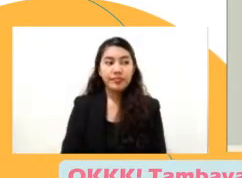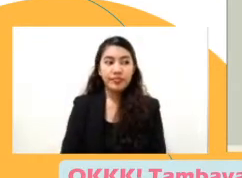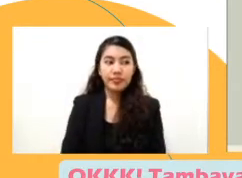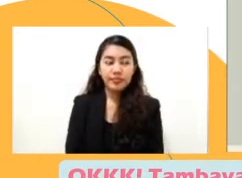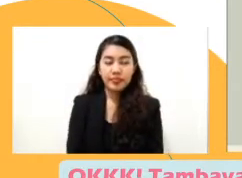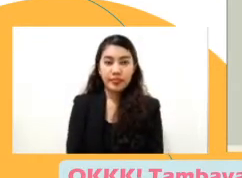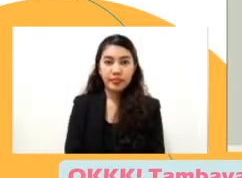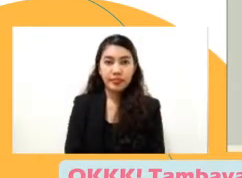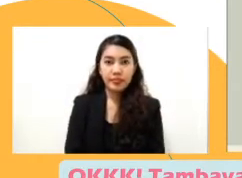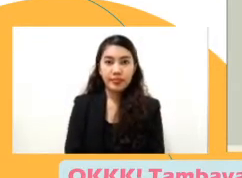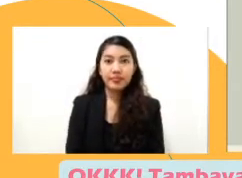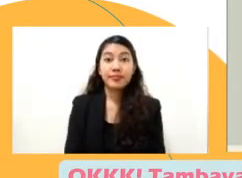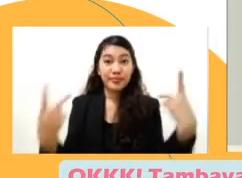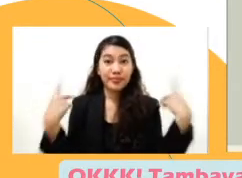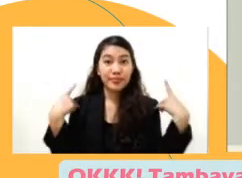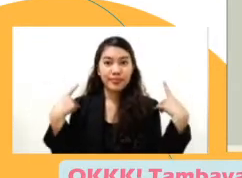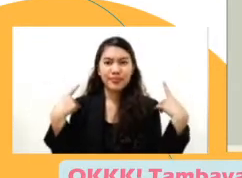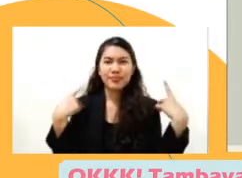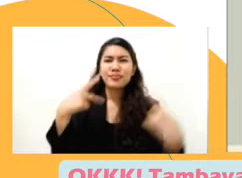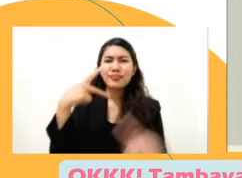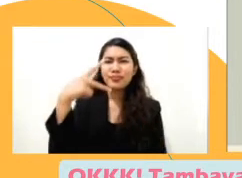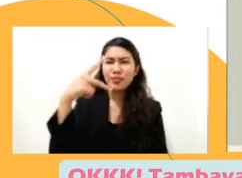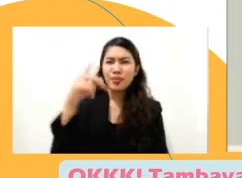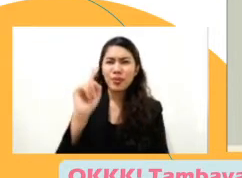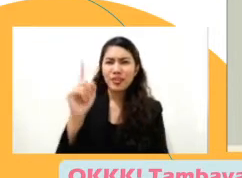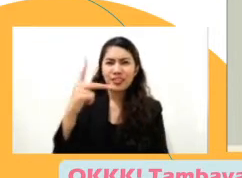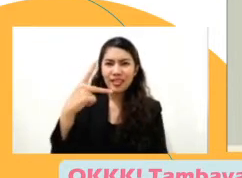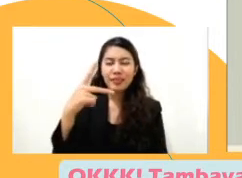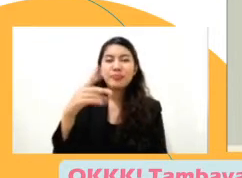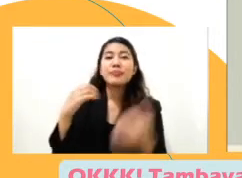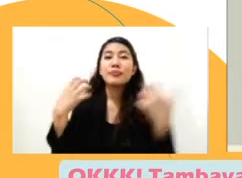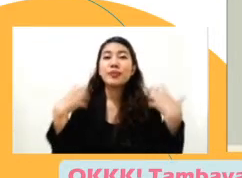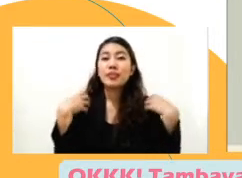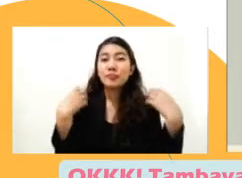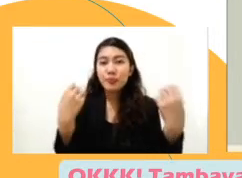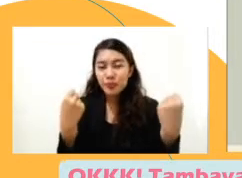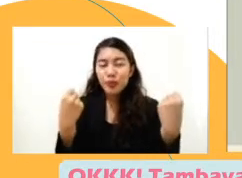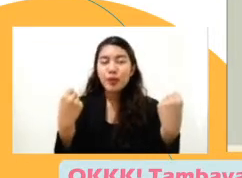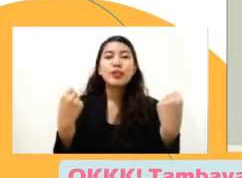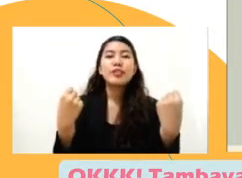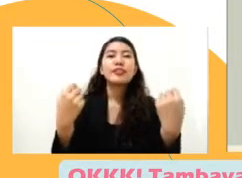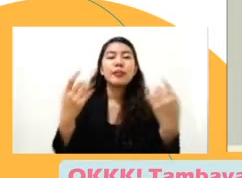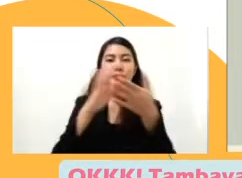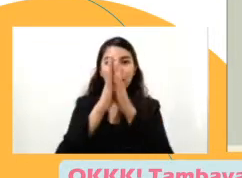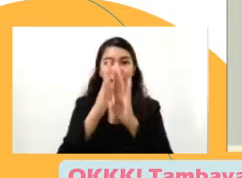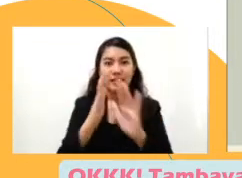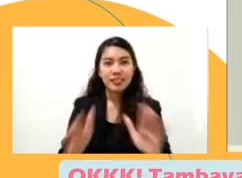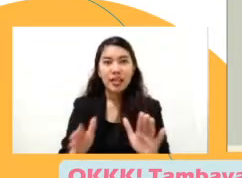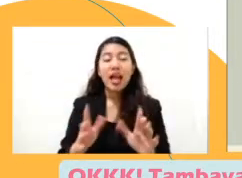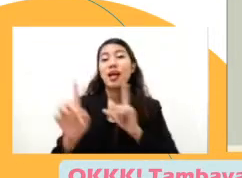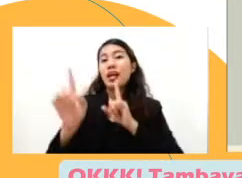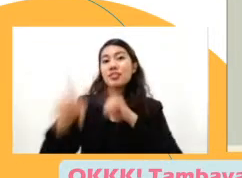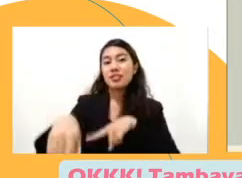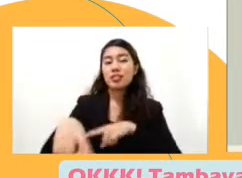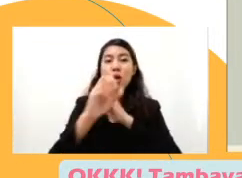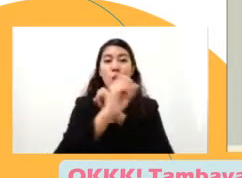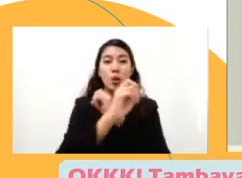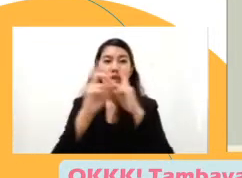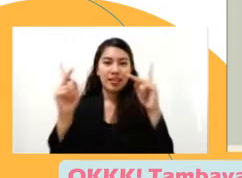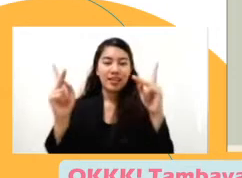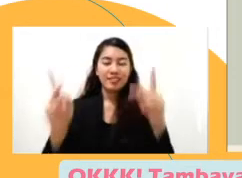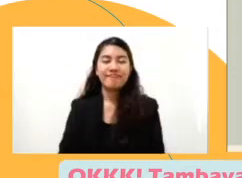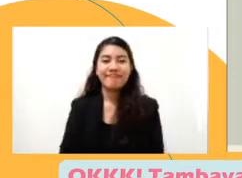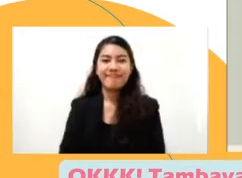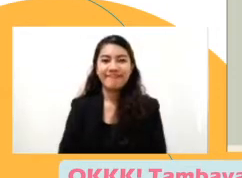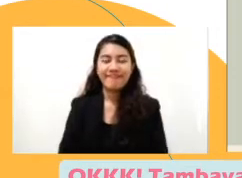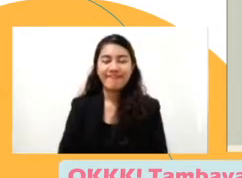K ka ba? Sige nga, isang malaking OKKK nga sa ating comment section at sa ating chat box. Ayan, so